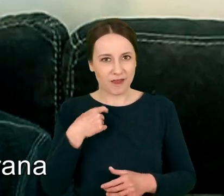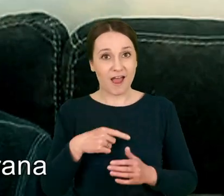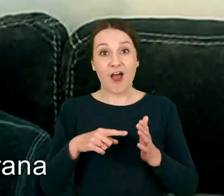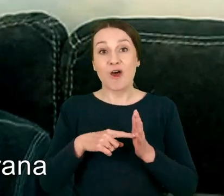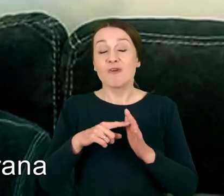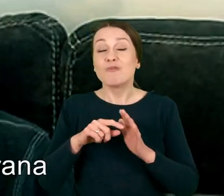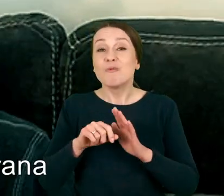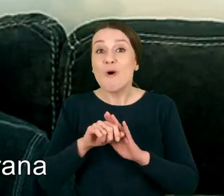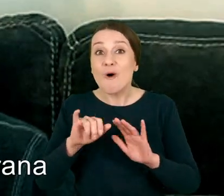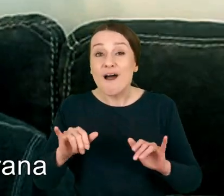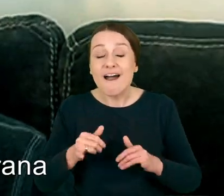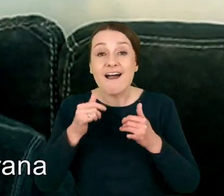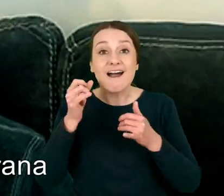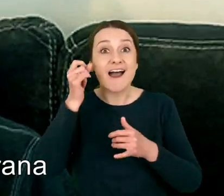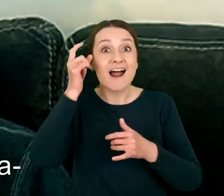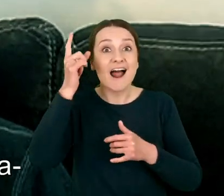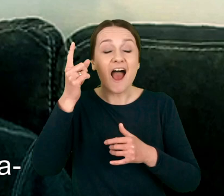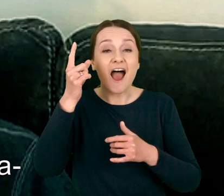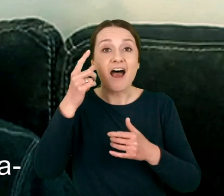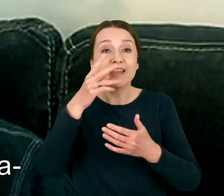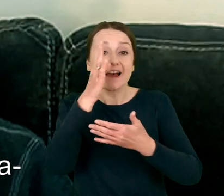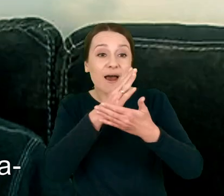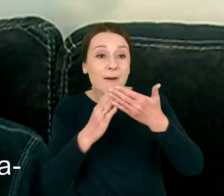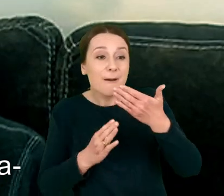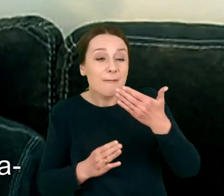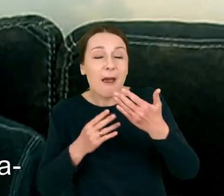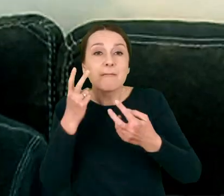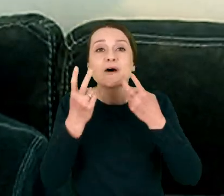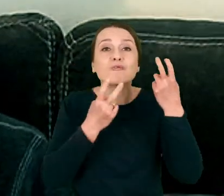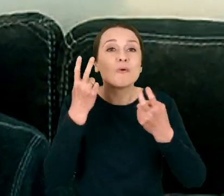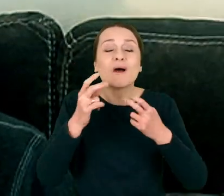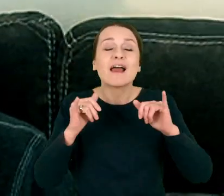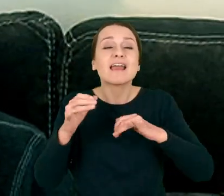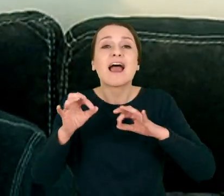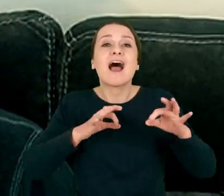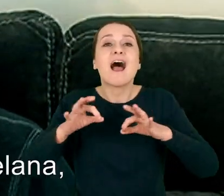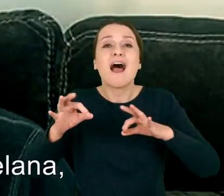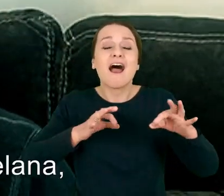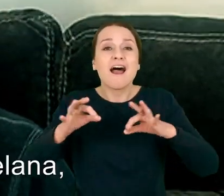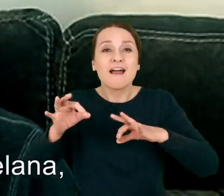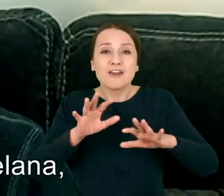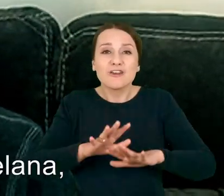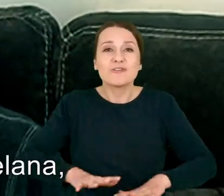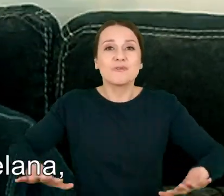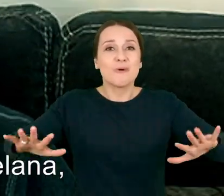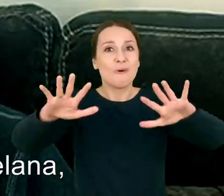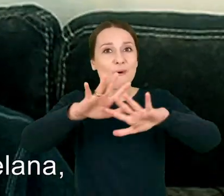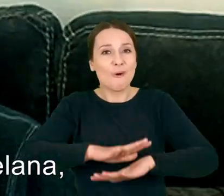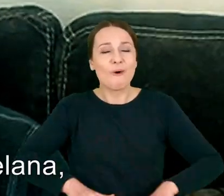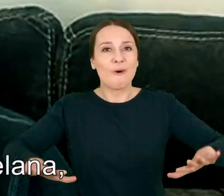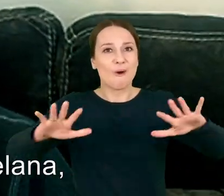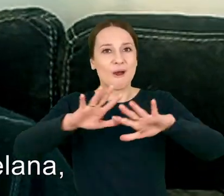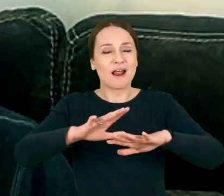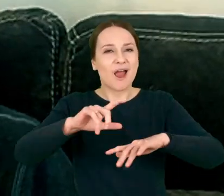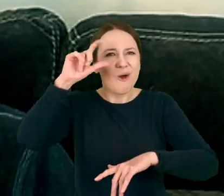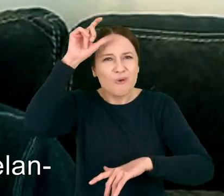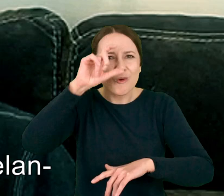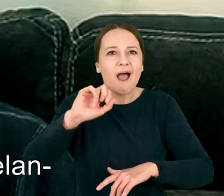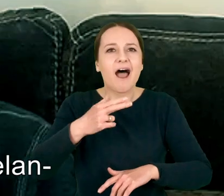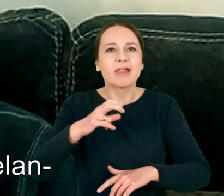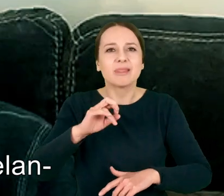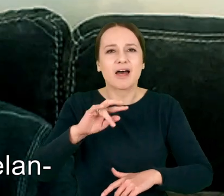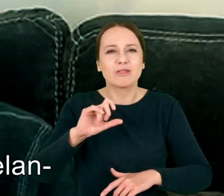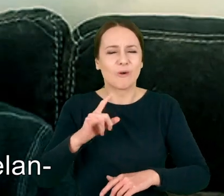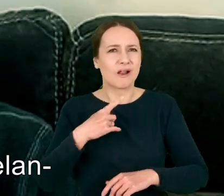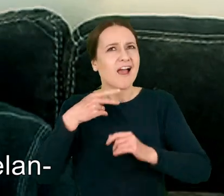Jakąś gęś, z którą do rana szukali na mapie Anatolii, jakiś powrót łódką z Bielana,